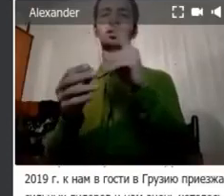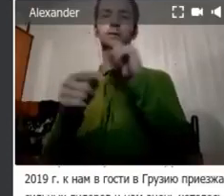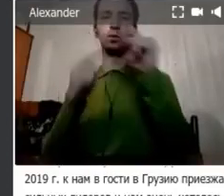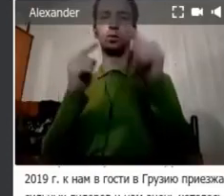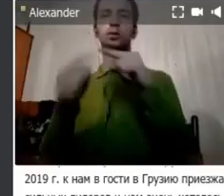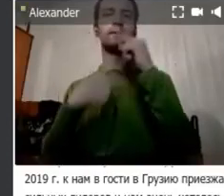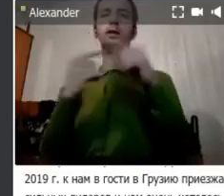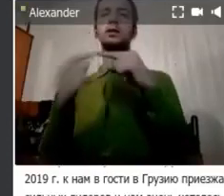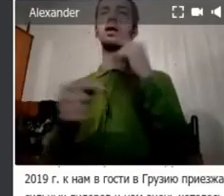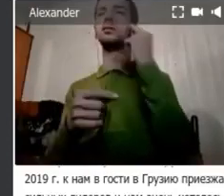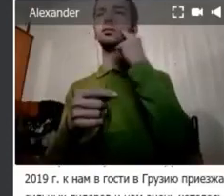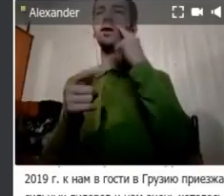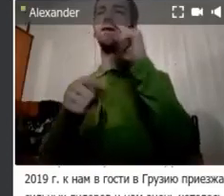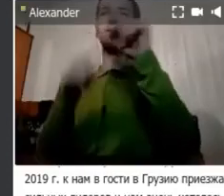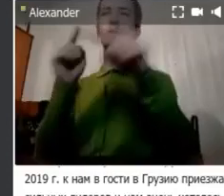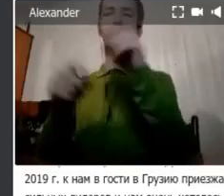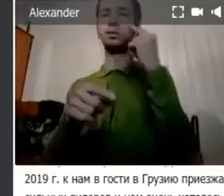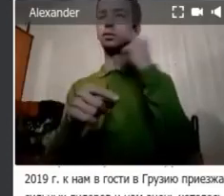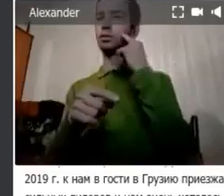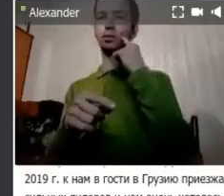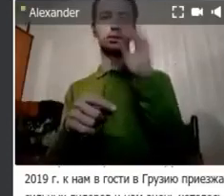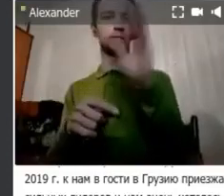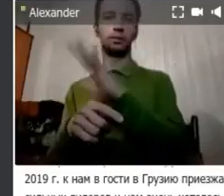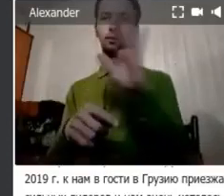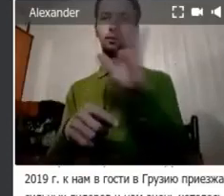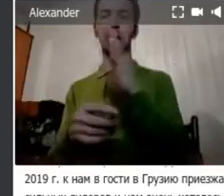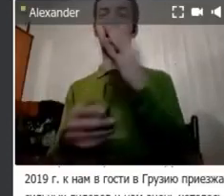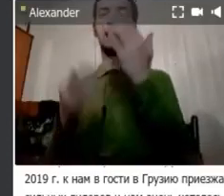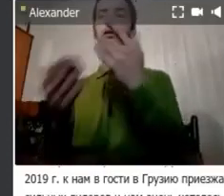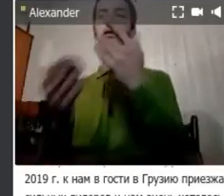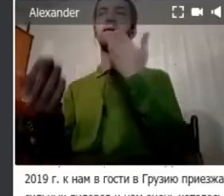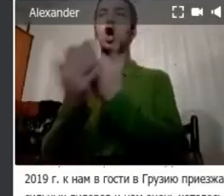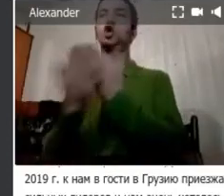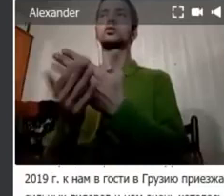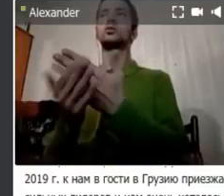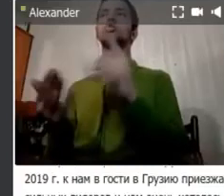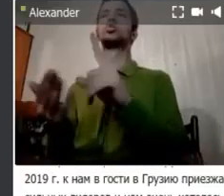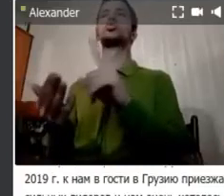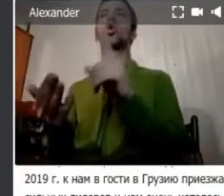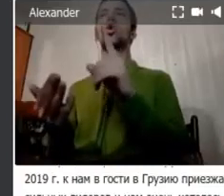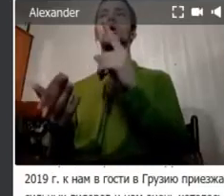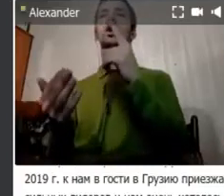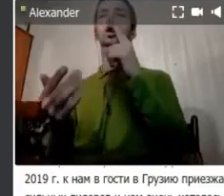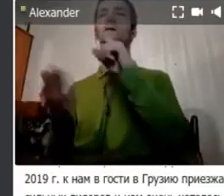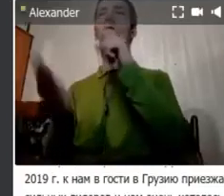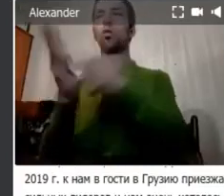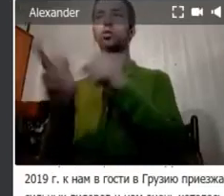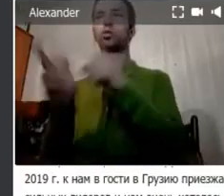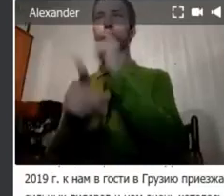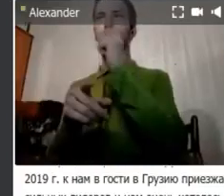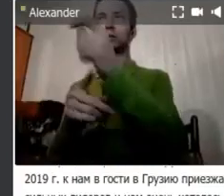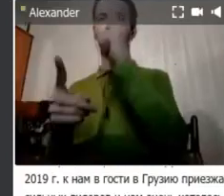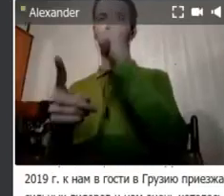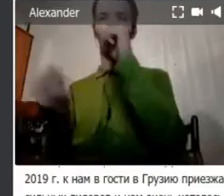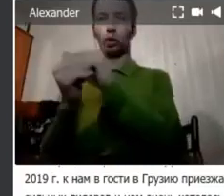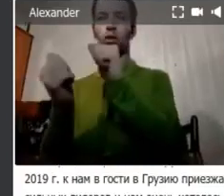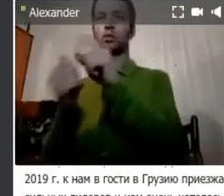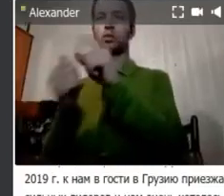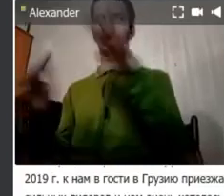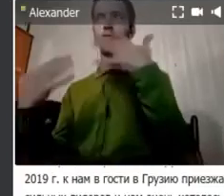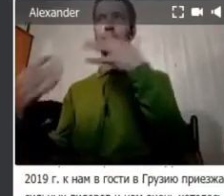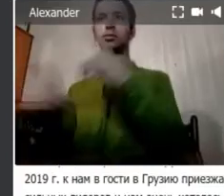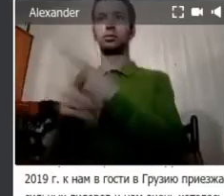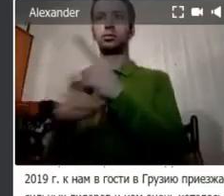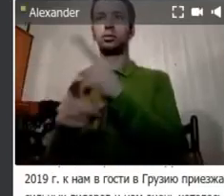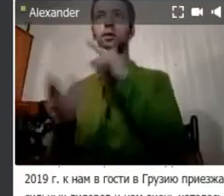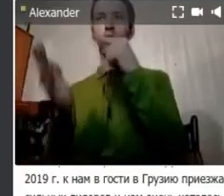есть лучше задать вопрос всегда, как вам кажется, глупый вопрос, может быть, лучше задать его спонсору, там, задать лидерам,